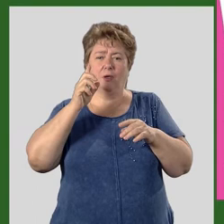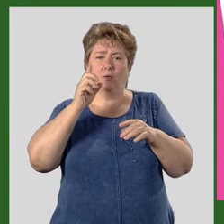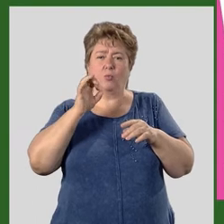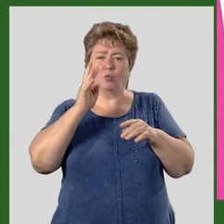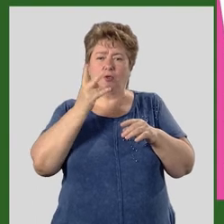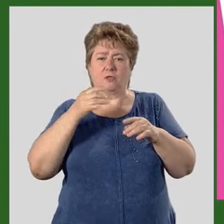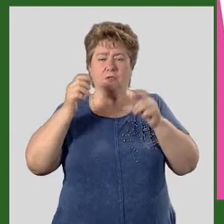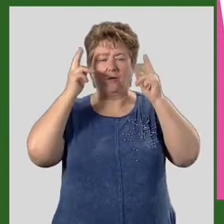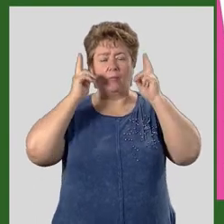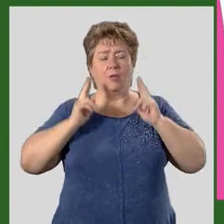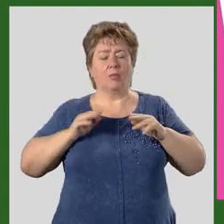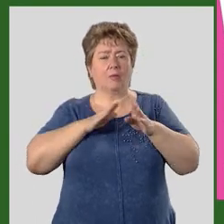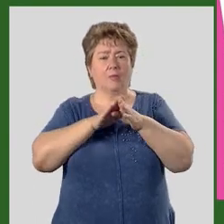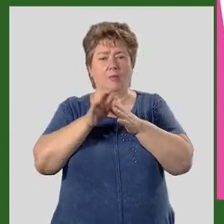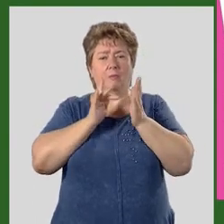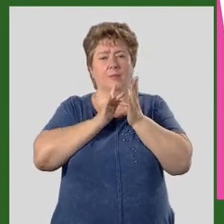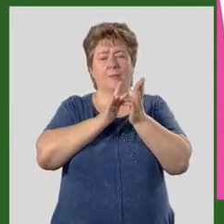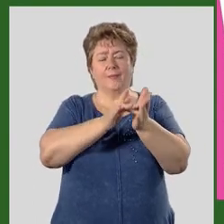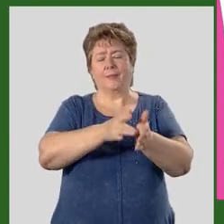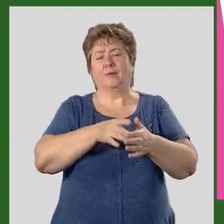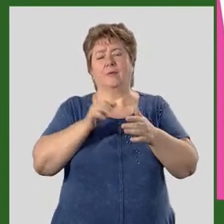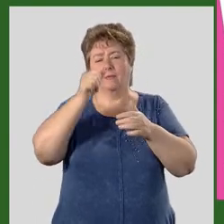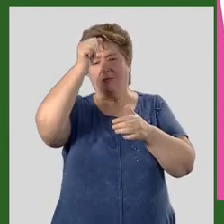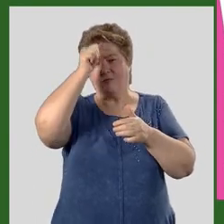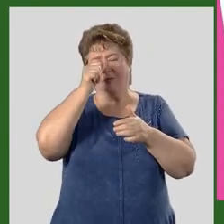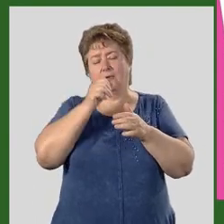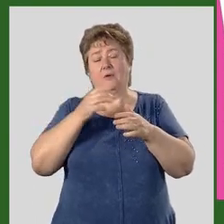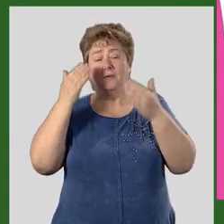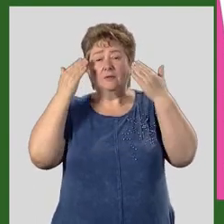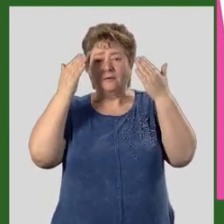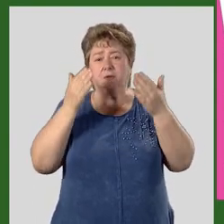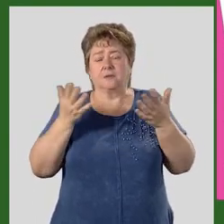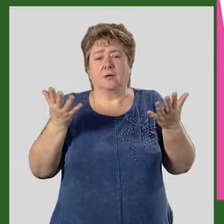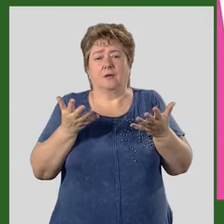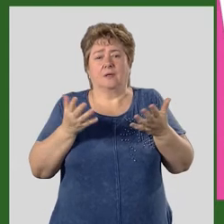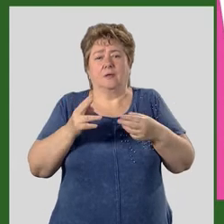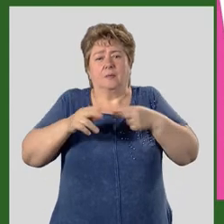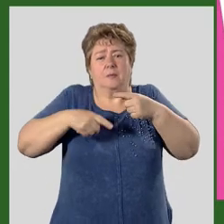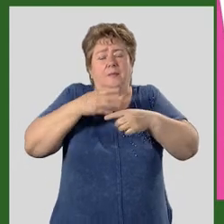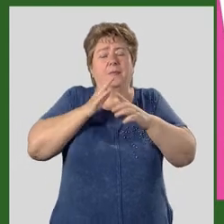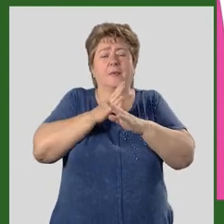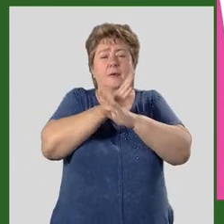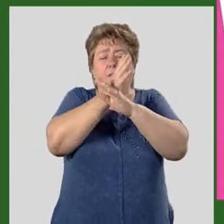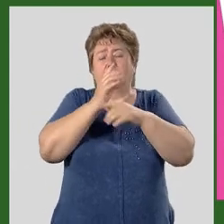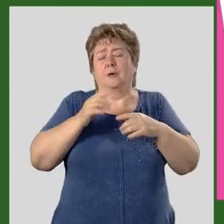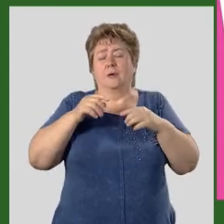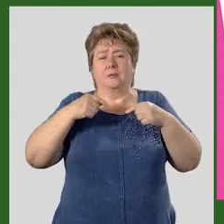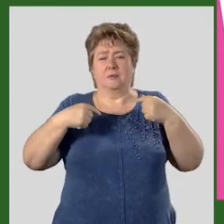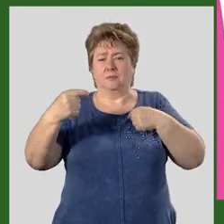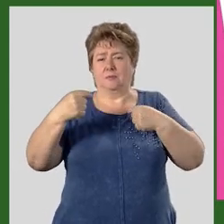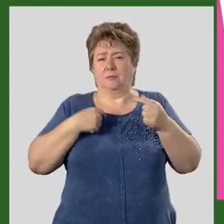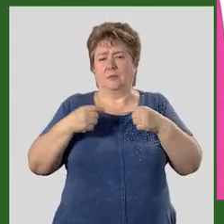буддийский монах, совершал паломничество в Индию, неведомо какими перевалами,